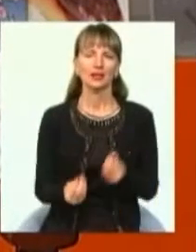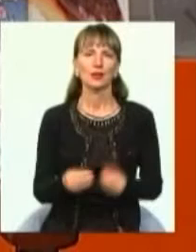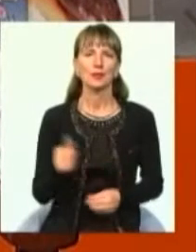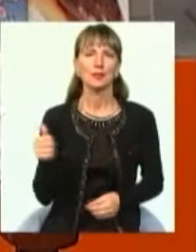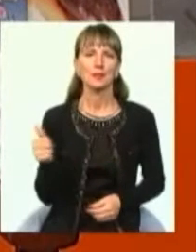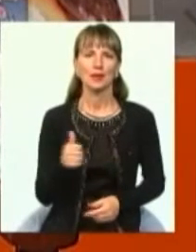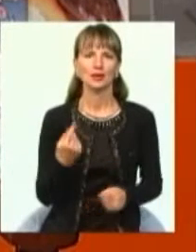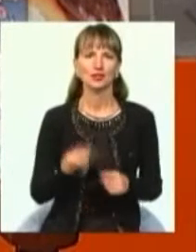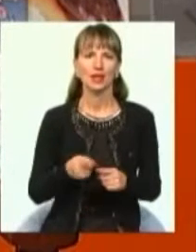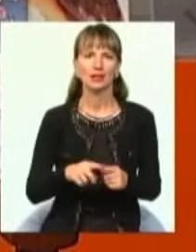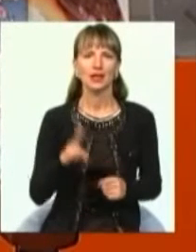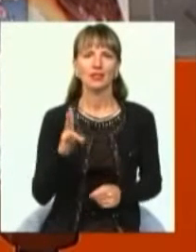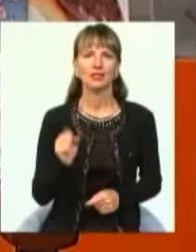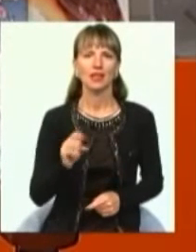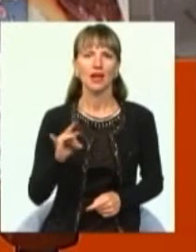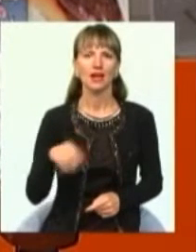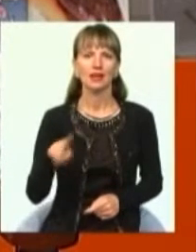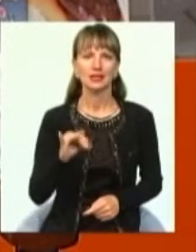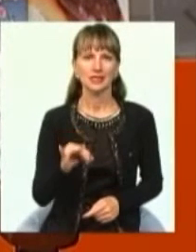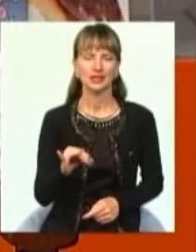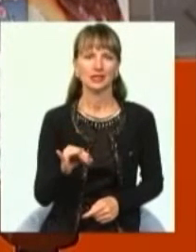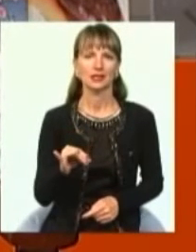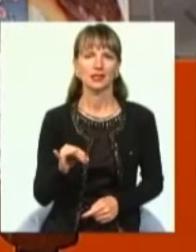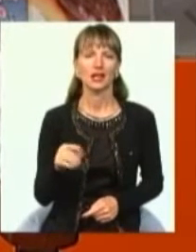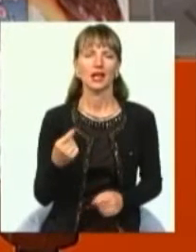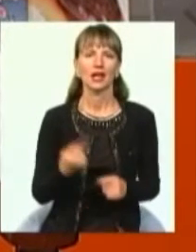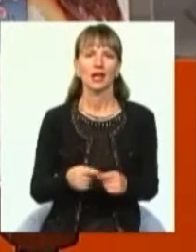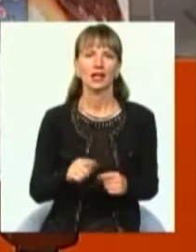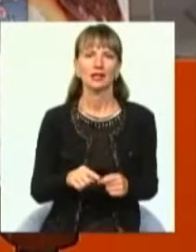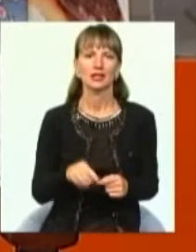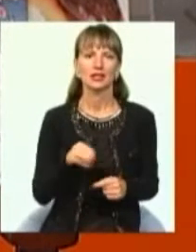з них – це нарди. Це типу як